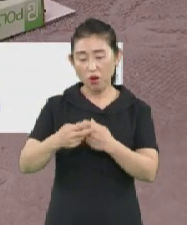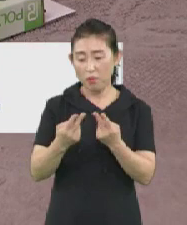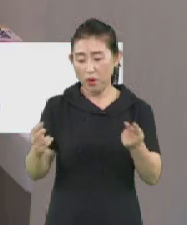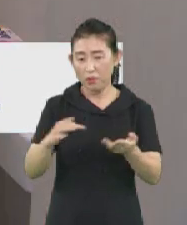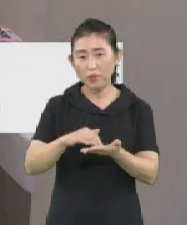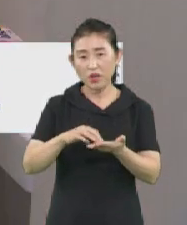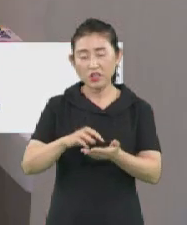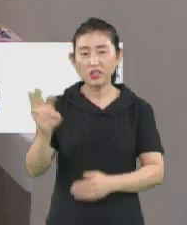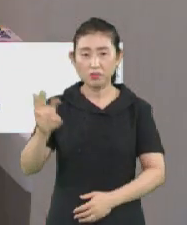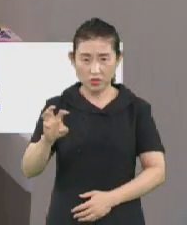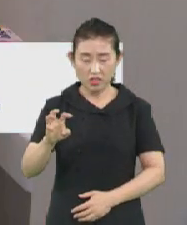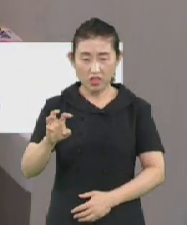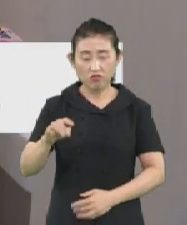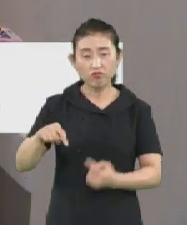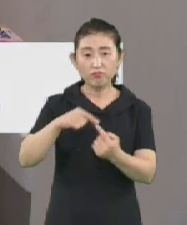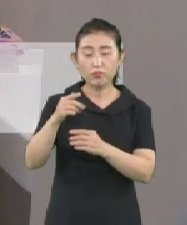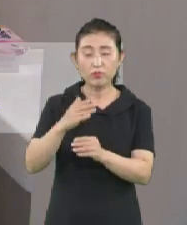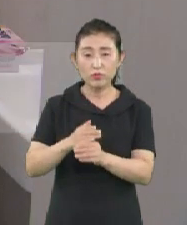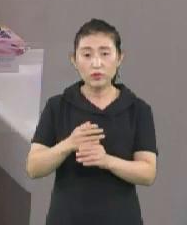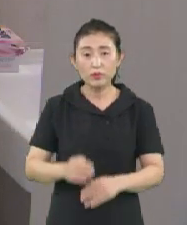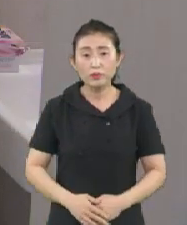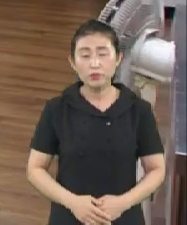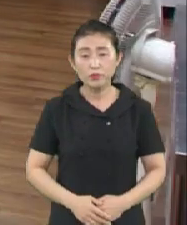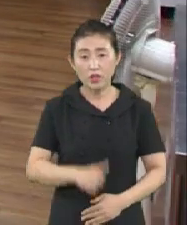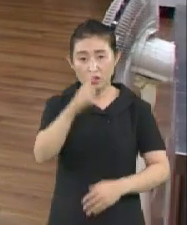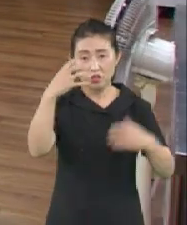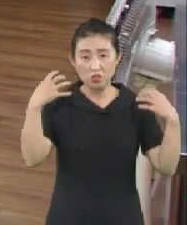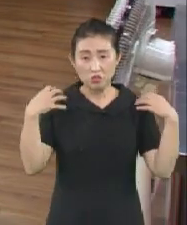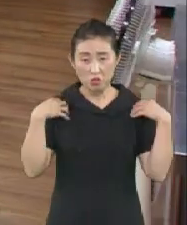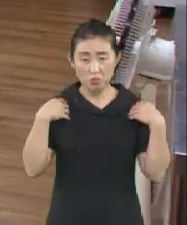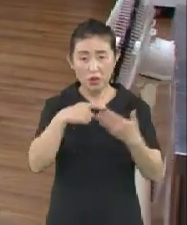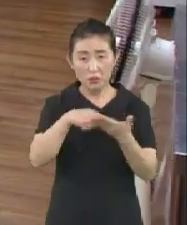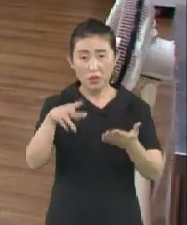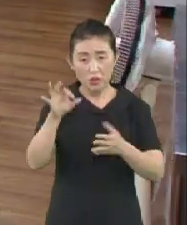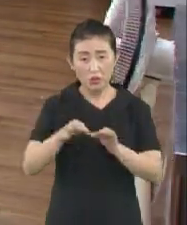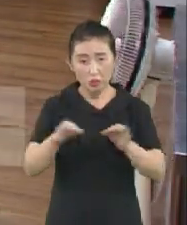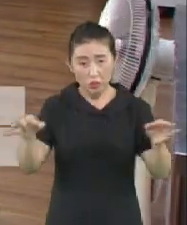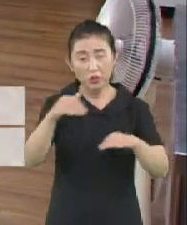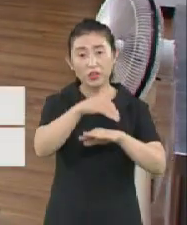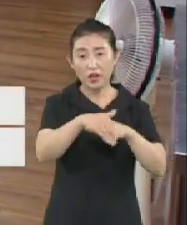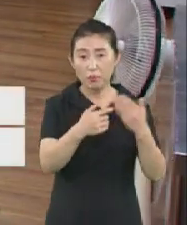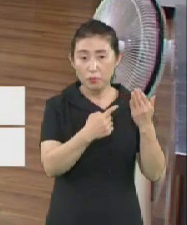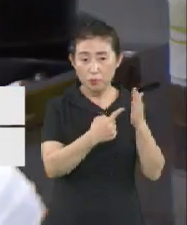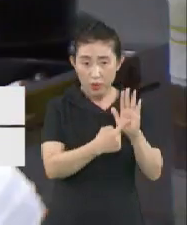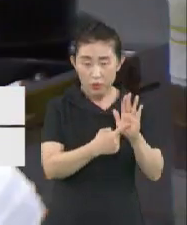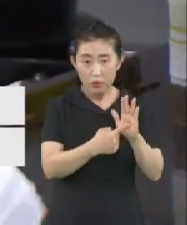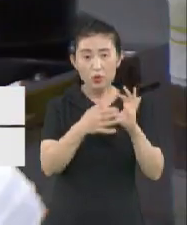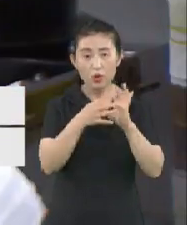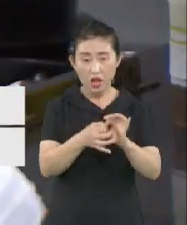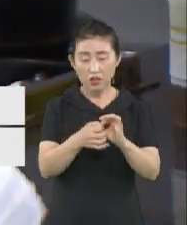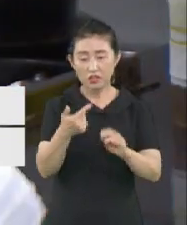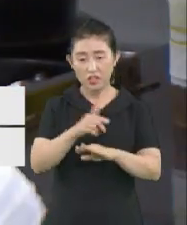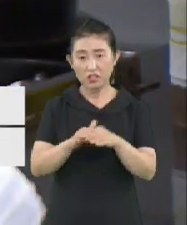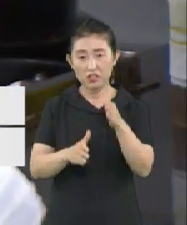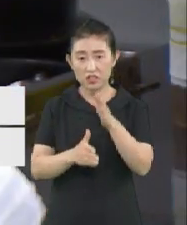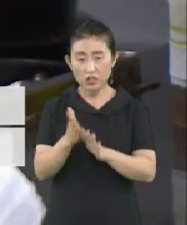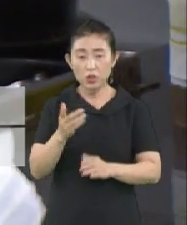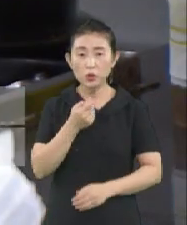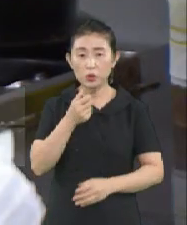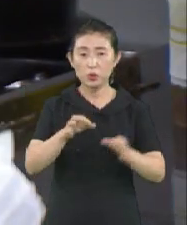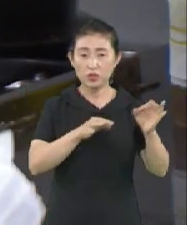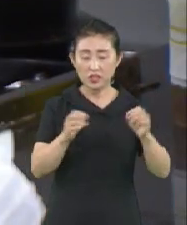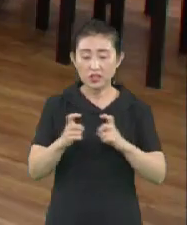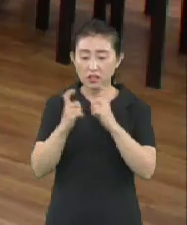총 201병상이 운영됩니다. 정부의 국민재난지원금 계획과 더불어 대전시에서는 소상공인, 자영업자에